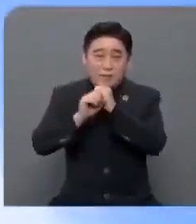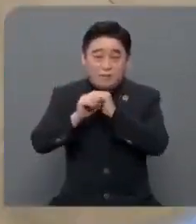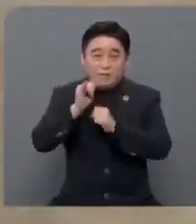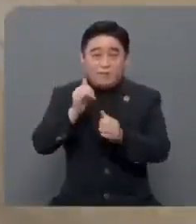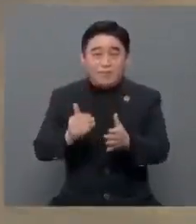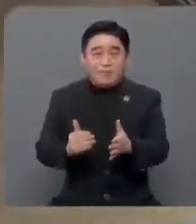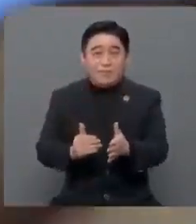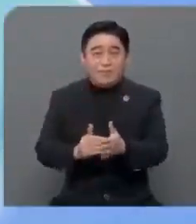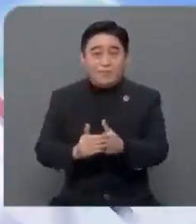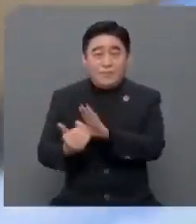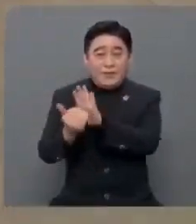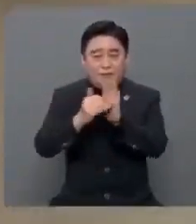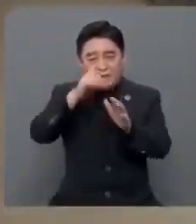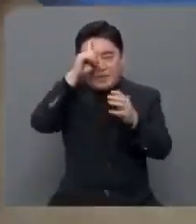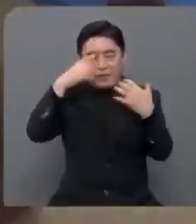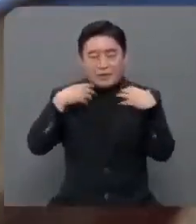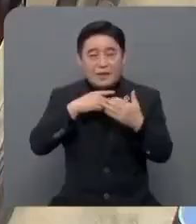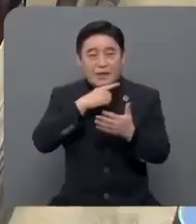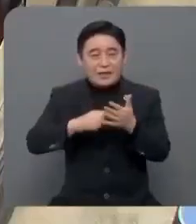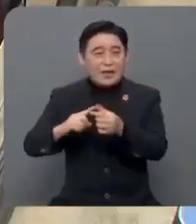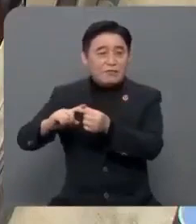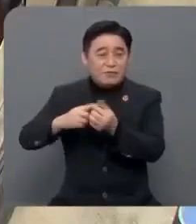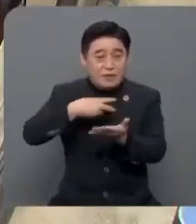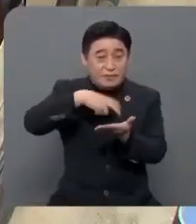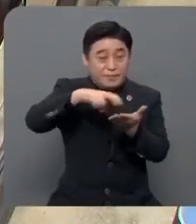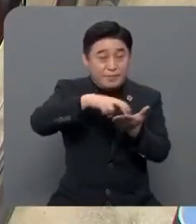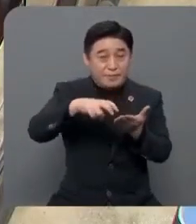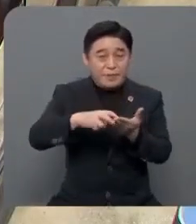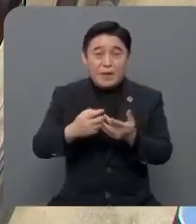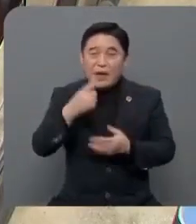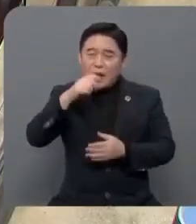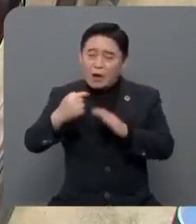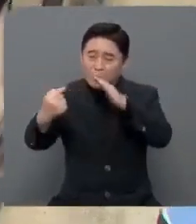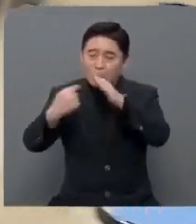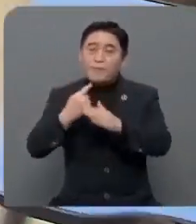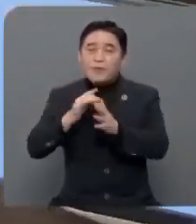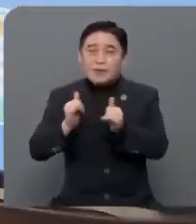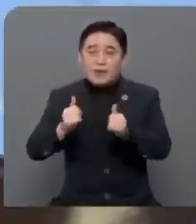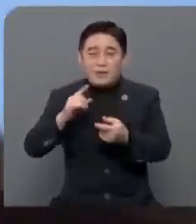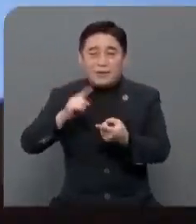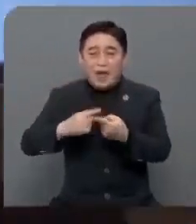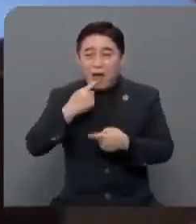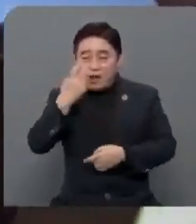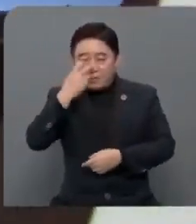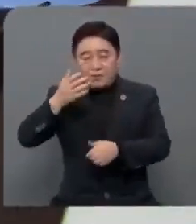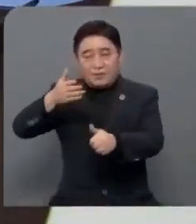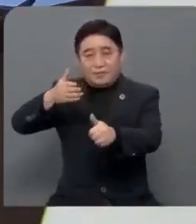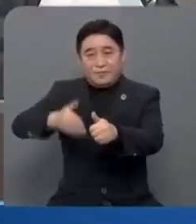파악됐습니다. 방역당국은 재난문자를 통해 학원 방문자들의 검사를 당부했습니다.